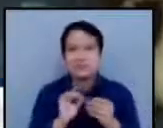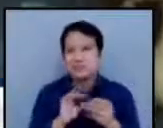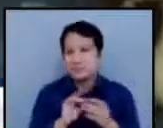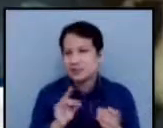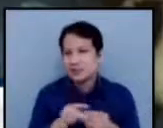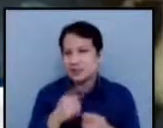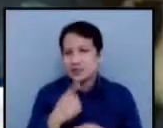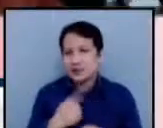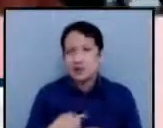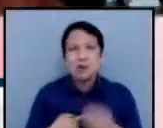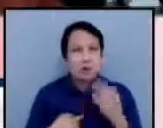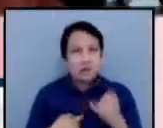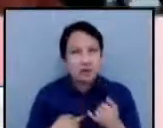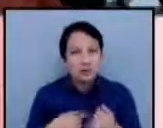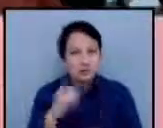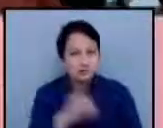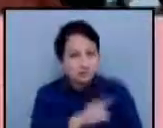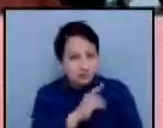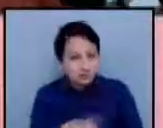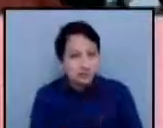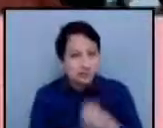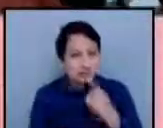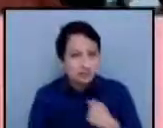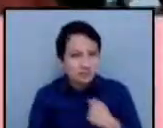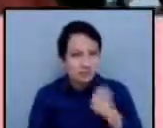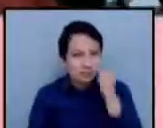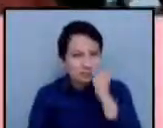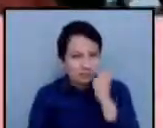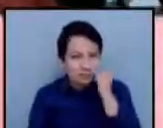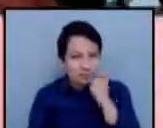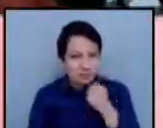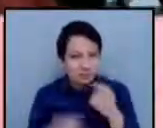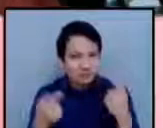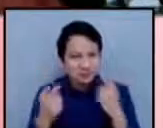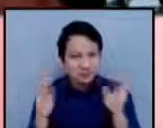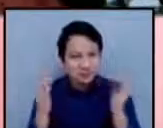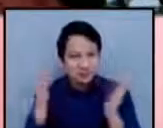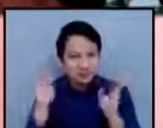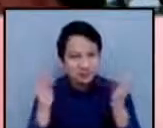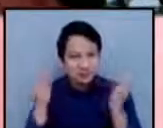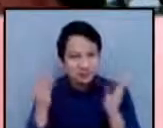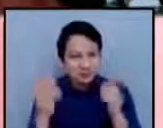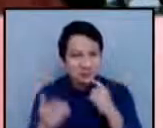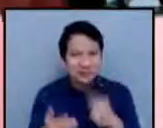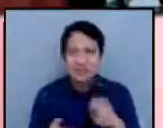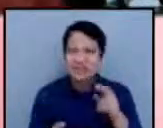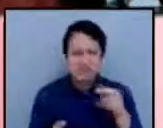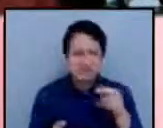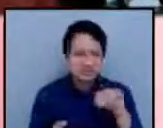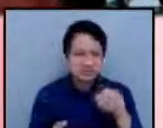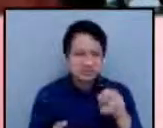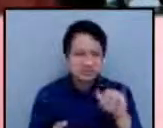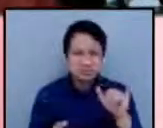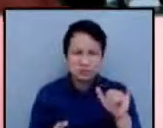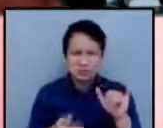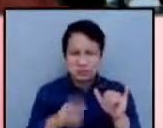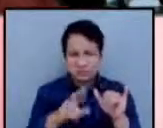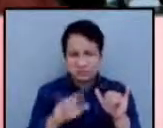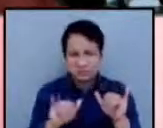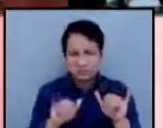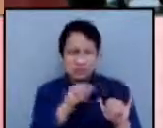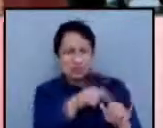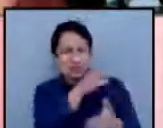Kasi parang lagi akong nahahalin tulad o nako-compare kay Ninong Rai. Ayan. So, gaya-gaya ka, ganyan. Wala